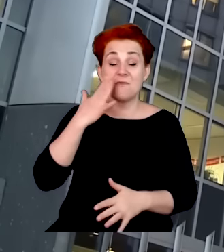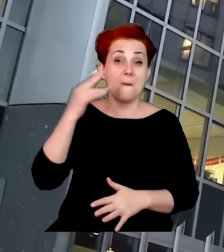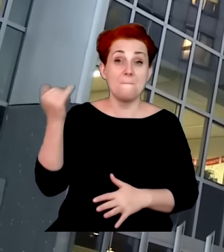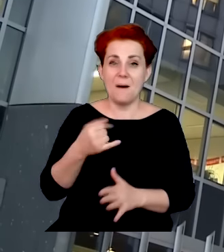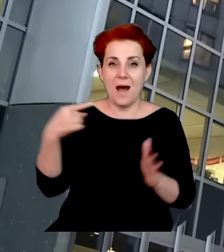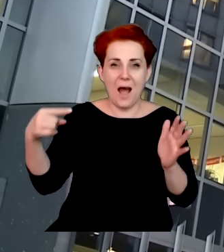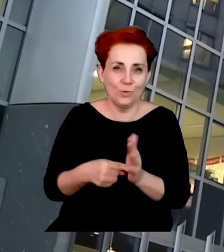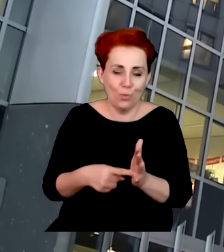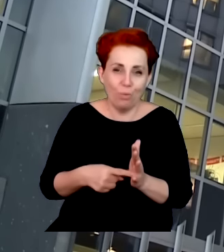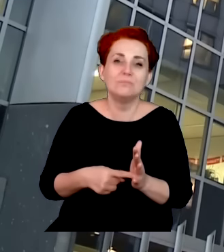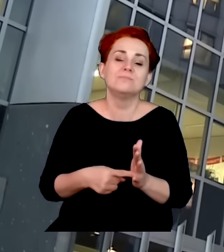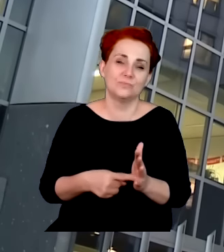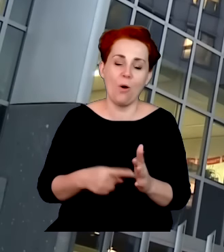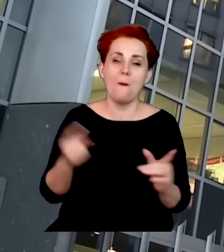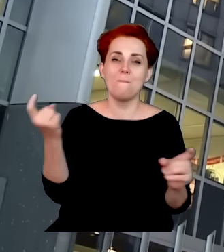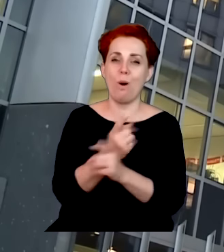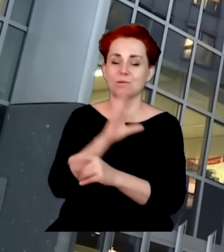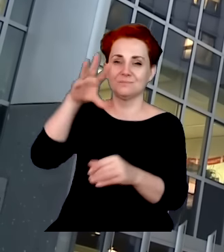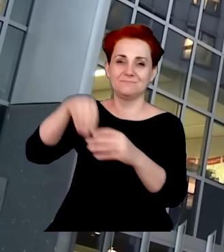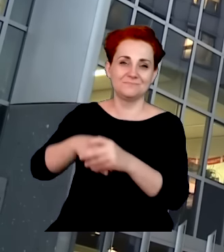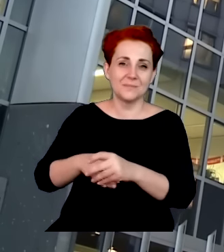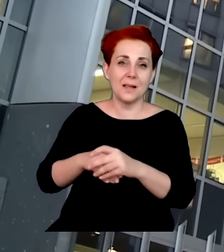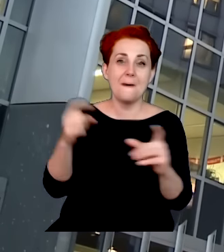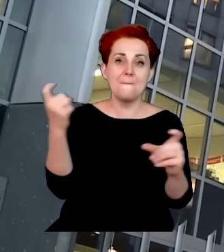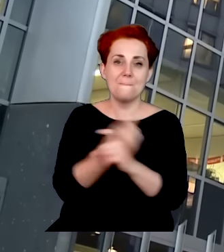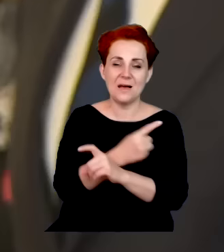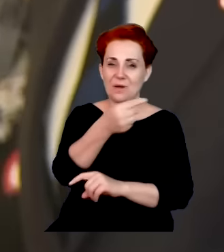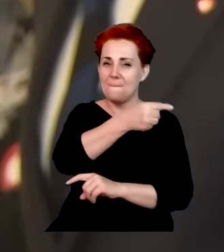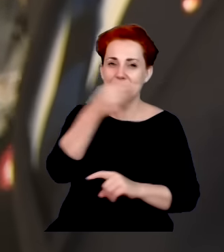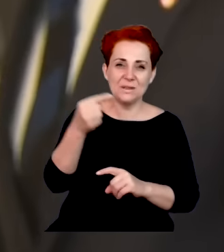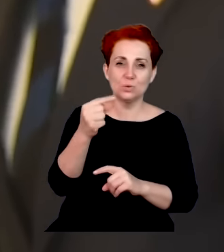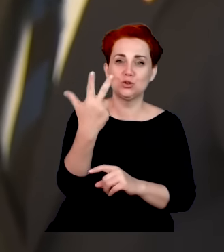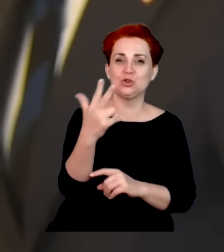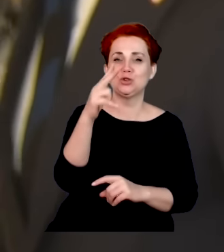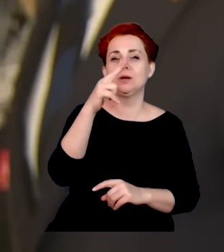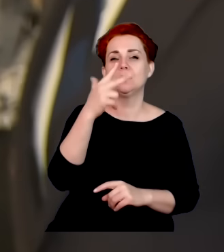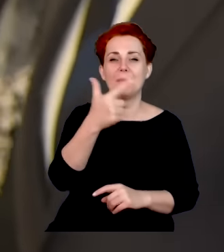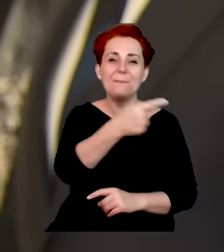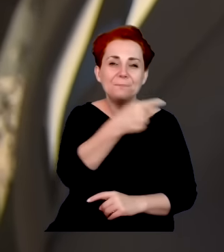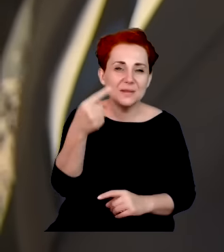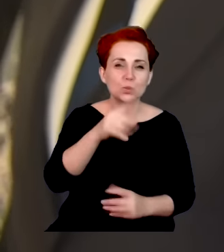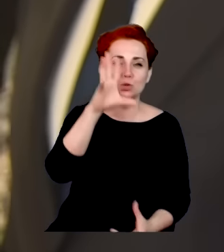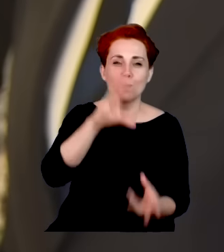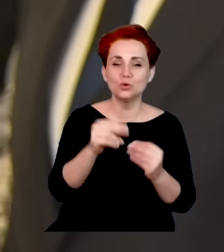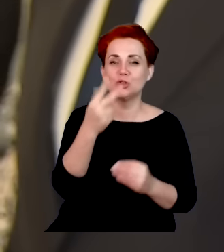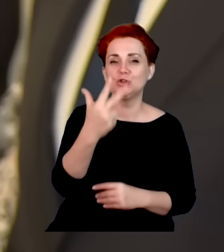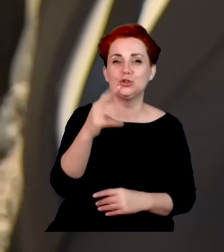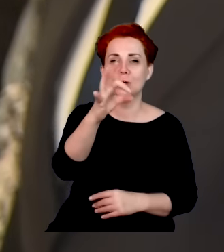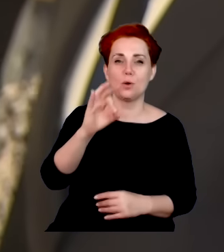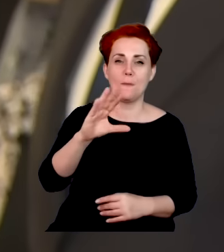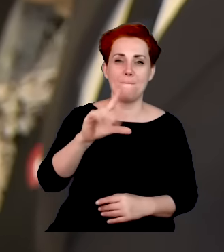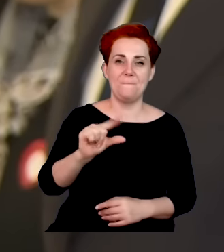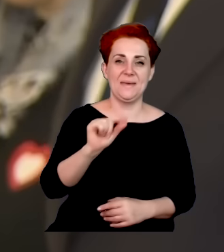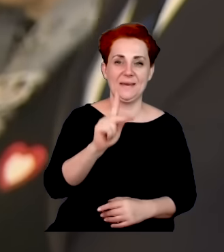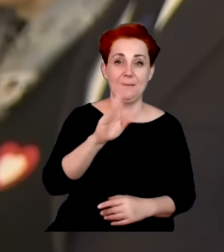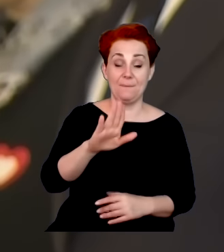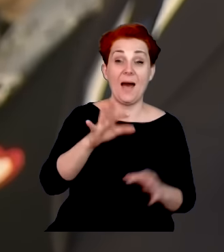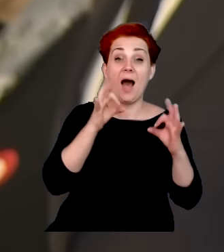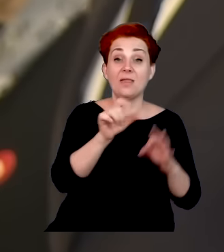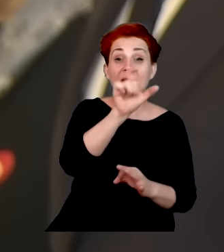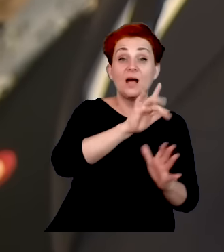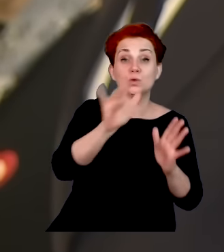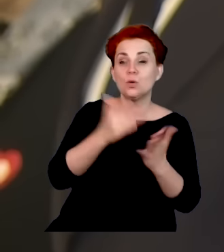Polska znalazła się w gronie państw, których deficyt budżetowy przekroczył 3% PKB. Teraz Tusk będzie musiał przedstawić Komisji Europejskiej plan działań naprawczych,